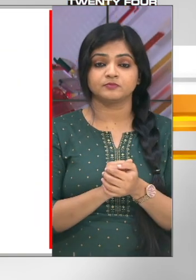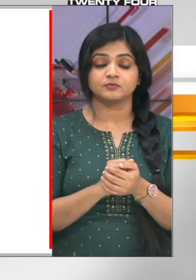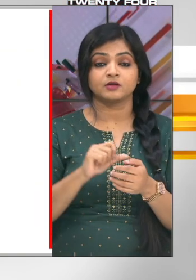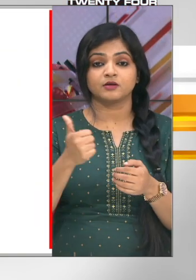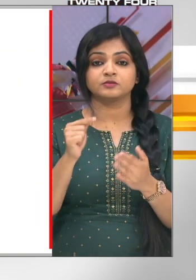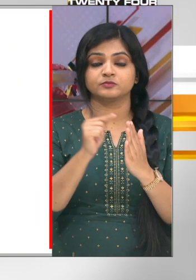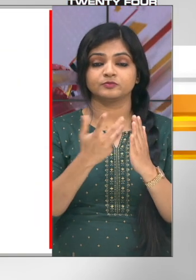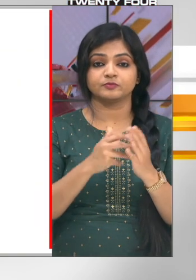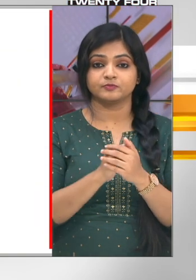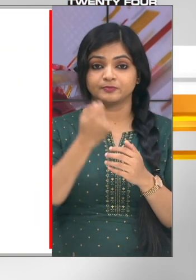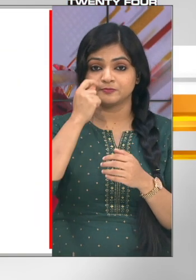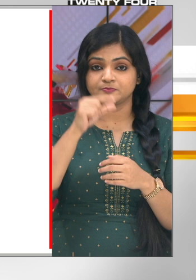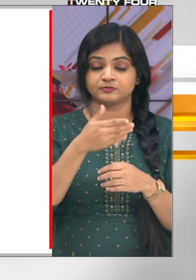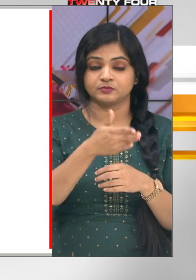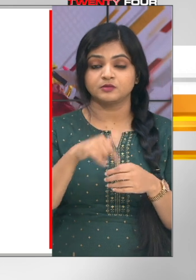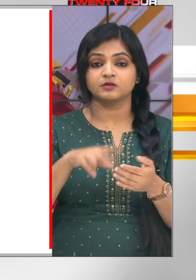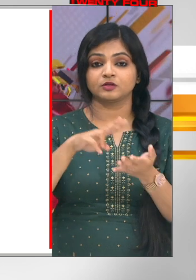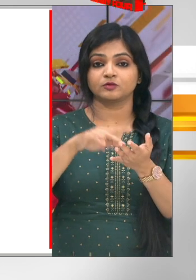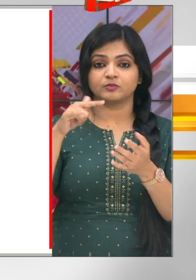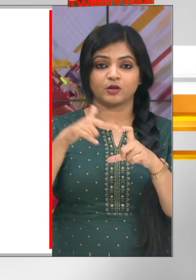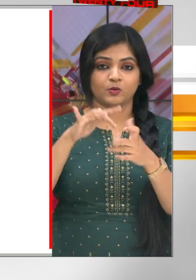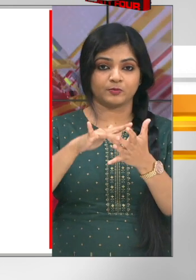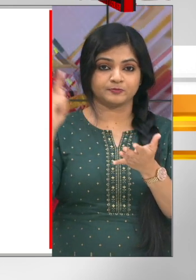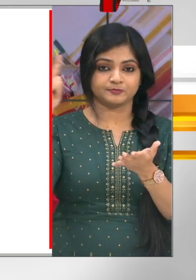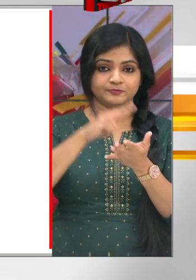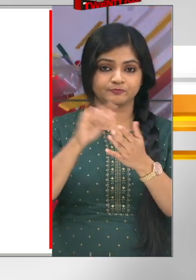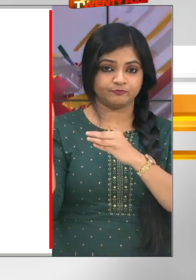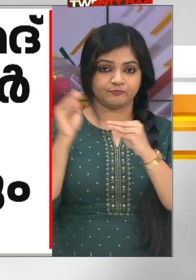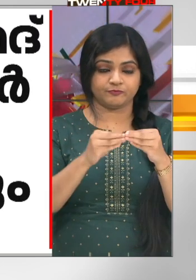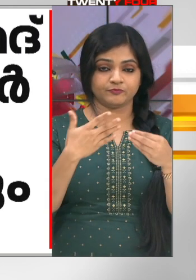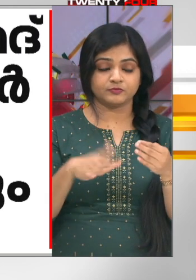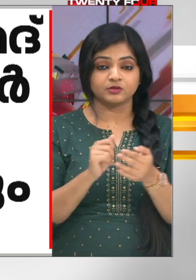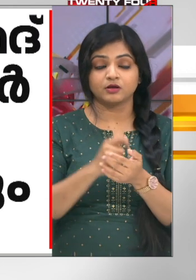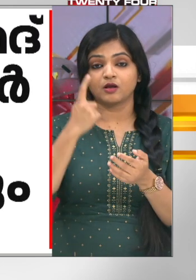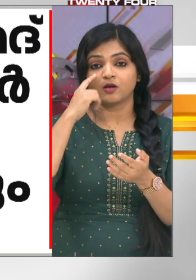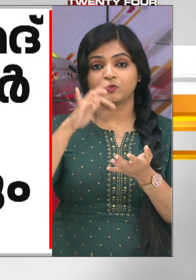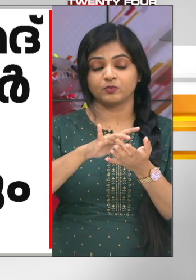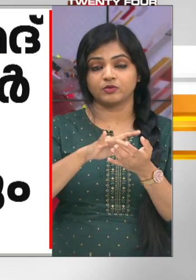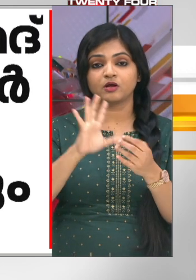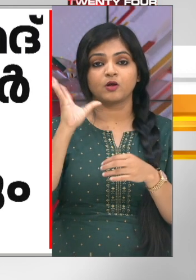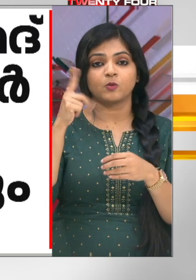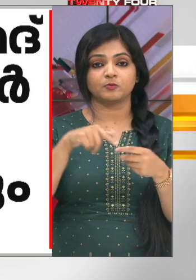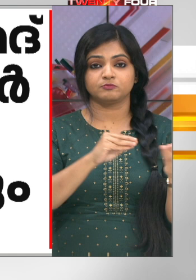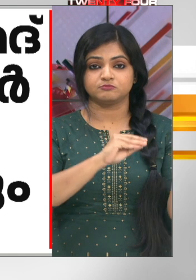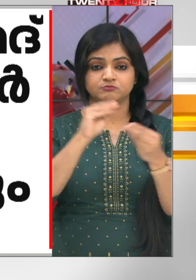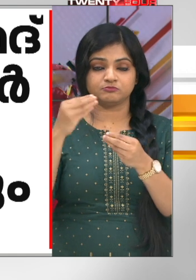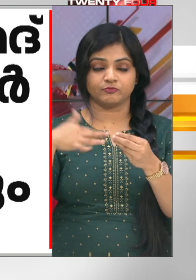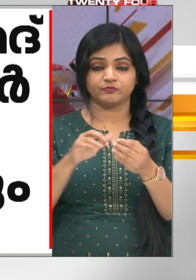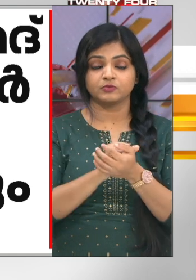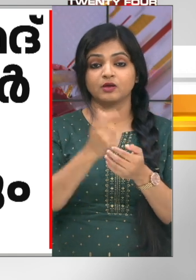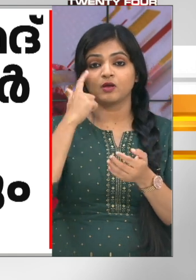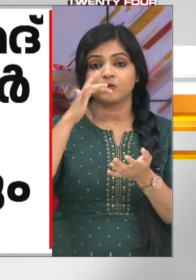ഇദ്ദേഹത്തെ കൊച്ചിയിലേക്ക് നെടുമ്പാശ്ശേരിയിലേക്ക് കൊണ്ടുവന്നതിന് ശേഷം നിലവിലിപ്പോൾ കണ്ണൂരേക്ക് ഹെലികോപ്റ്റർ മാർഗം കൊണ്ടുപോയി. കണ്ണൂർ സെൻട്രൽ